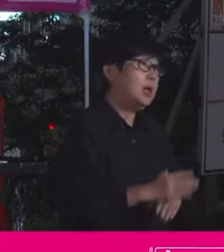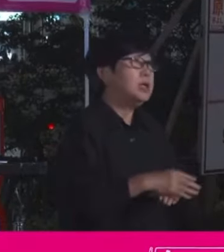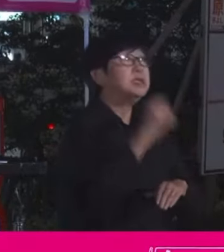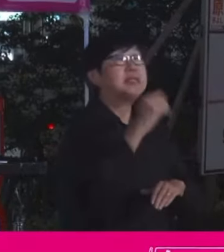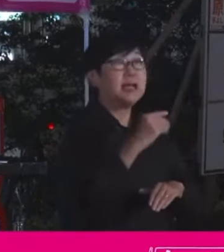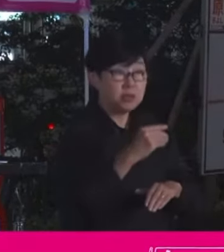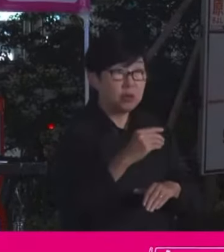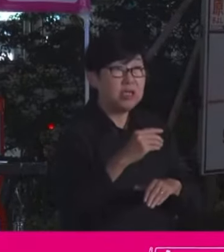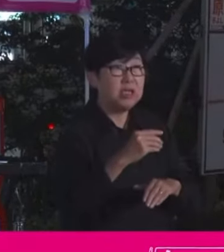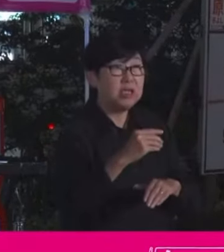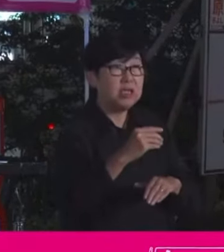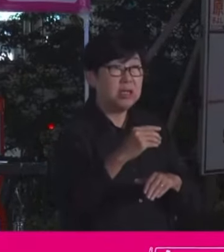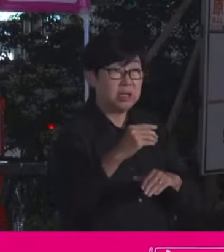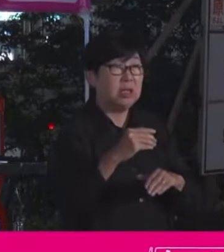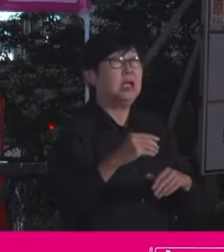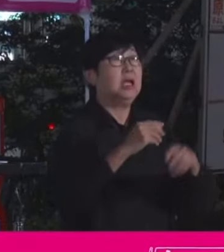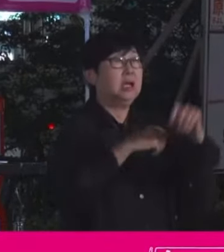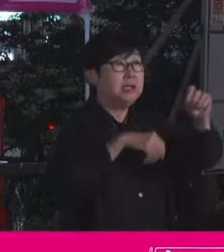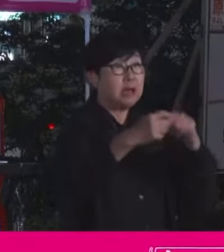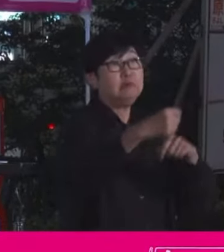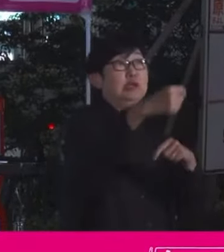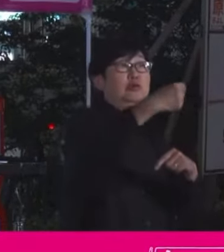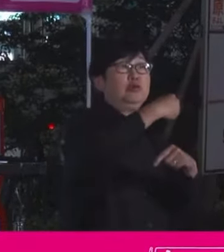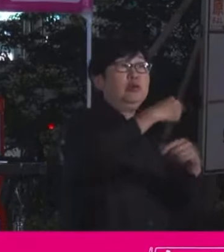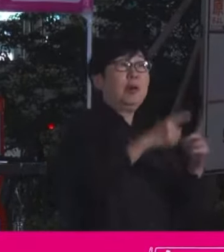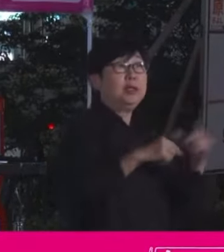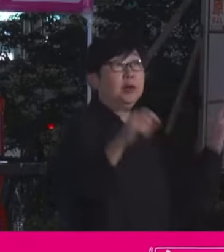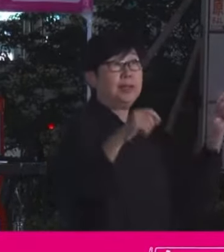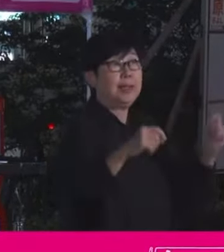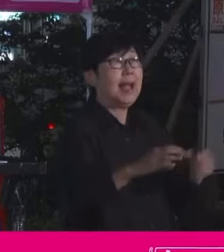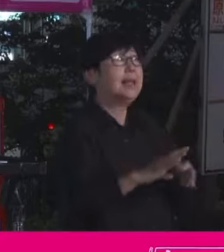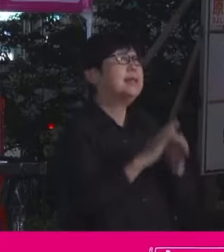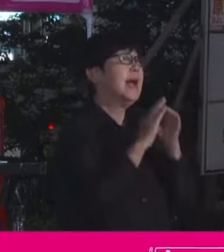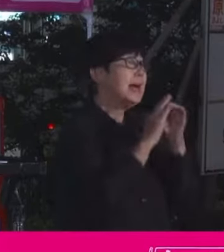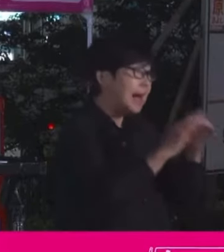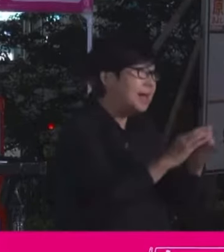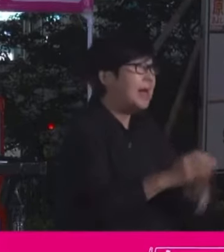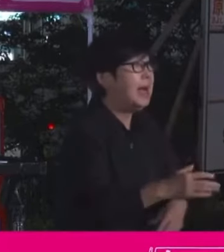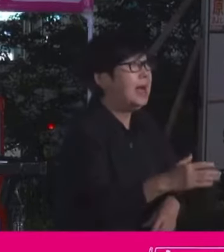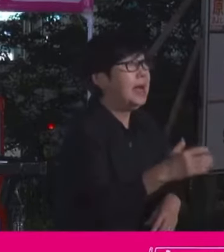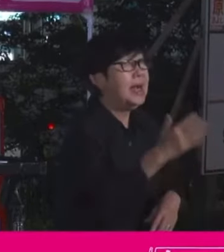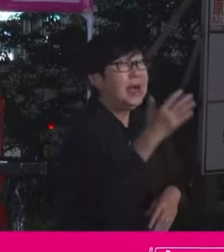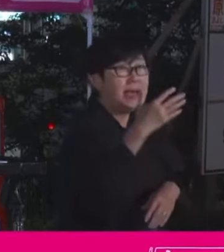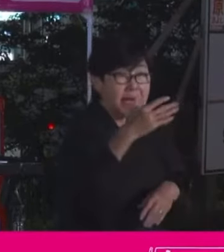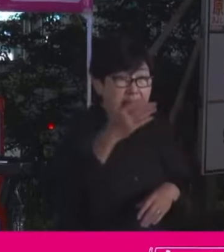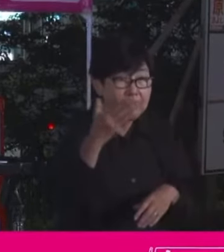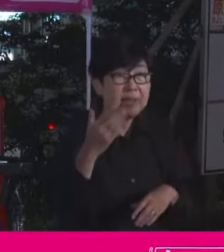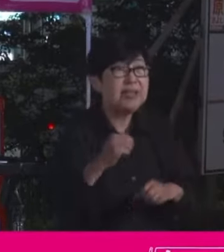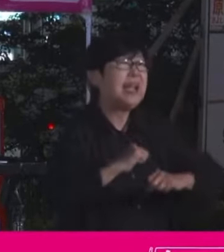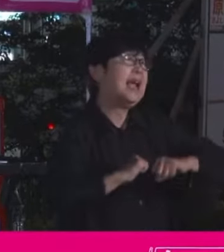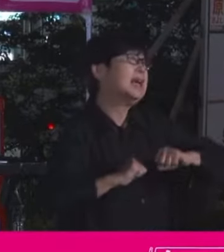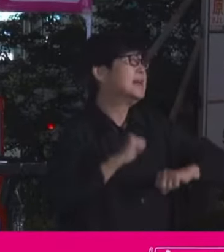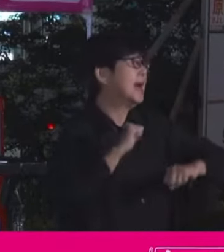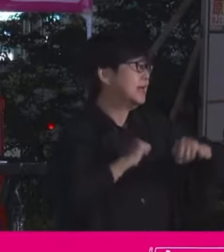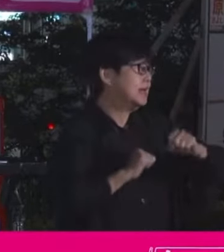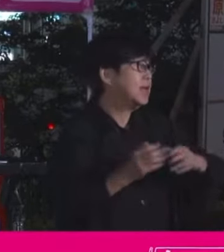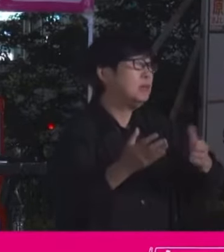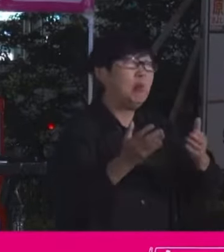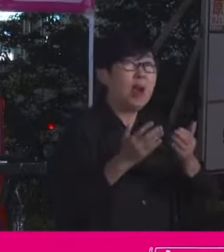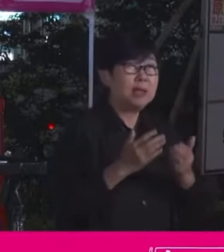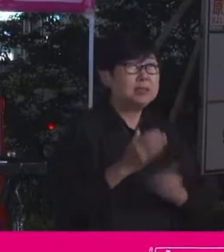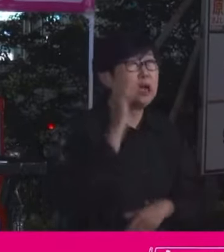最初に被弾するのは。だからアメリカに勝手なことしてもらっちゃ困るんですという考え方